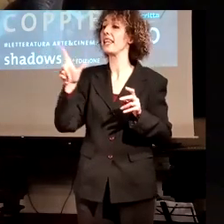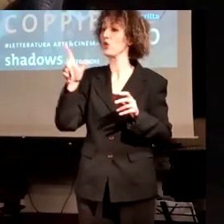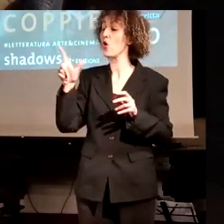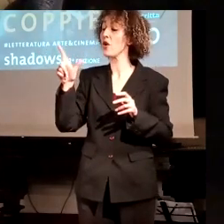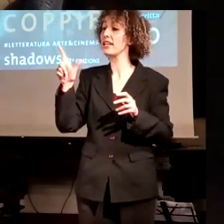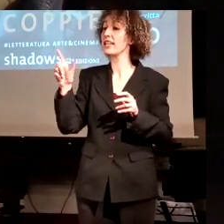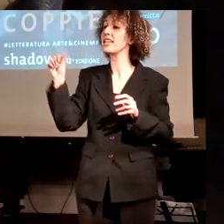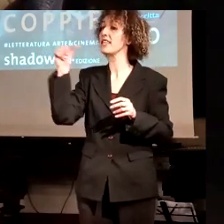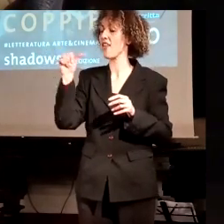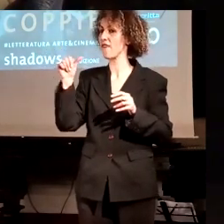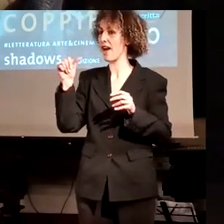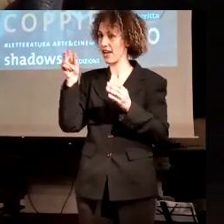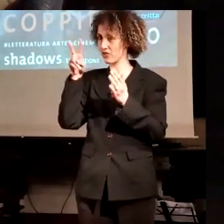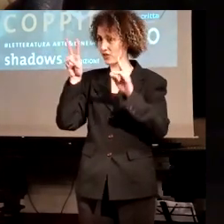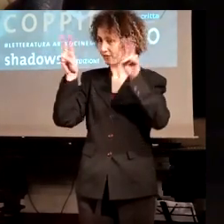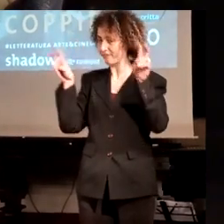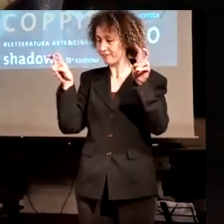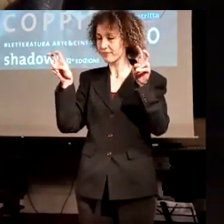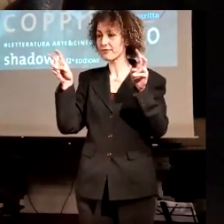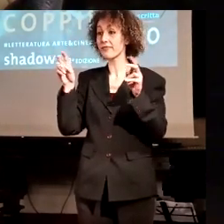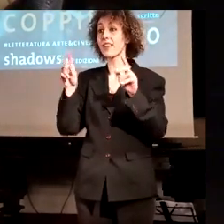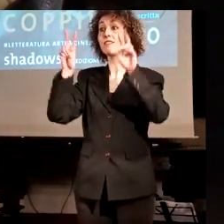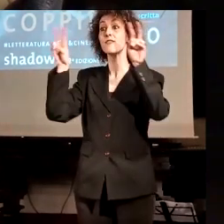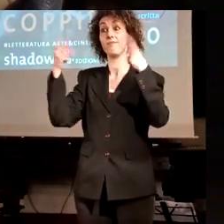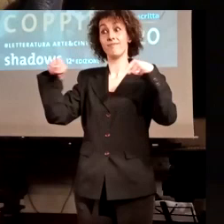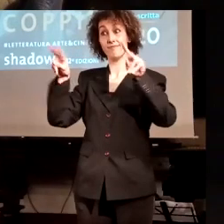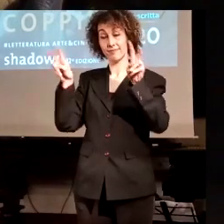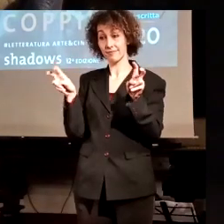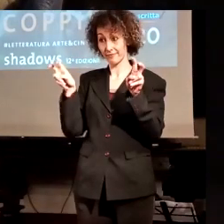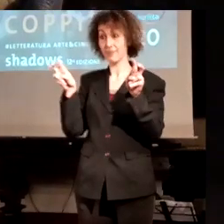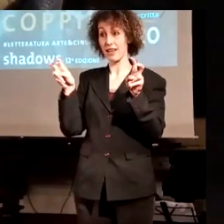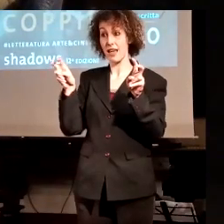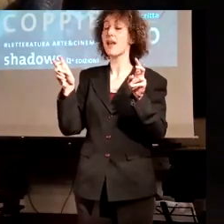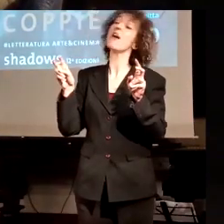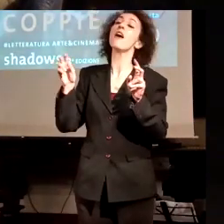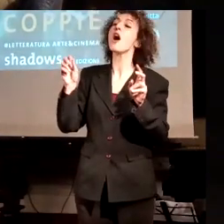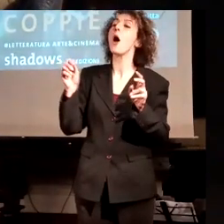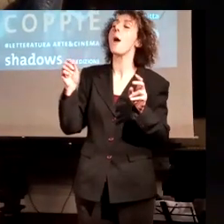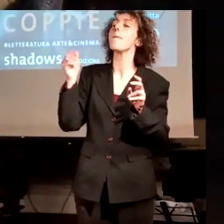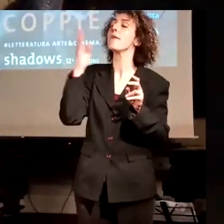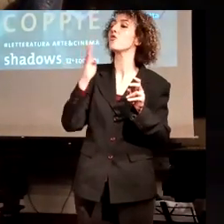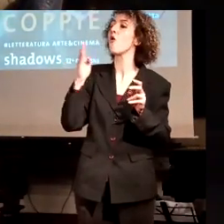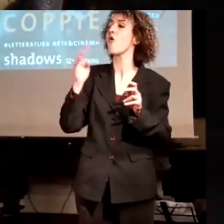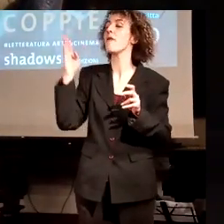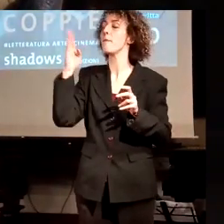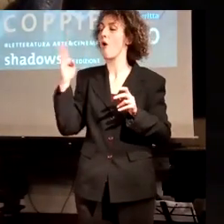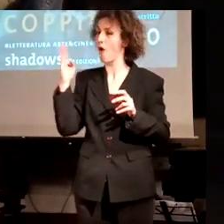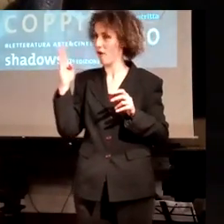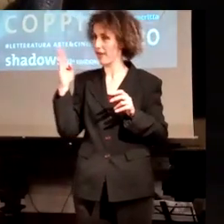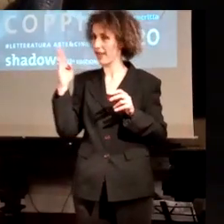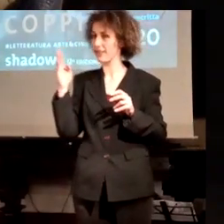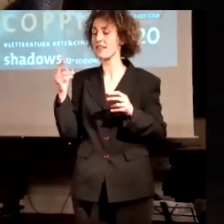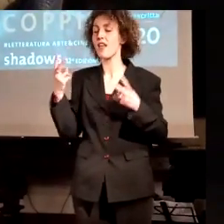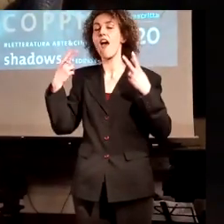sottotitolo il sottotitolo recita per l'esattezza dai misteriosi artisti della preistoria safa beethoven a borges la